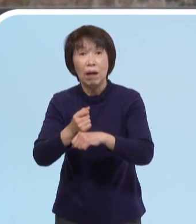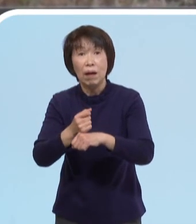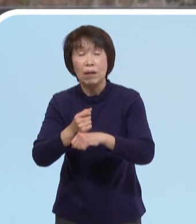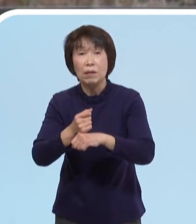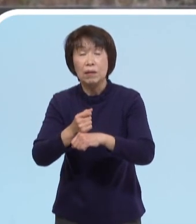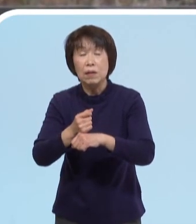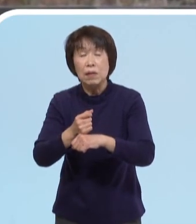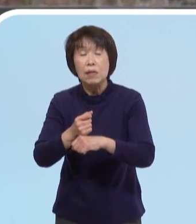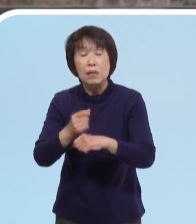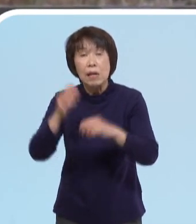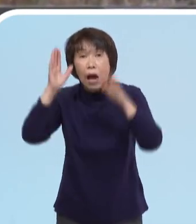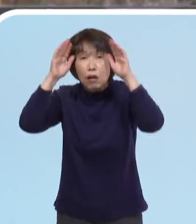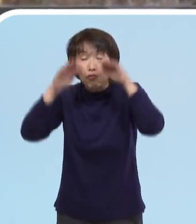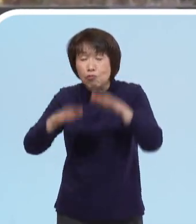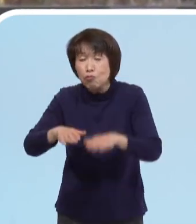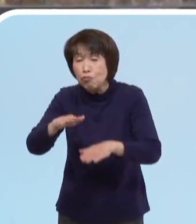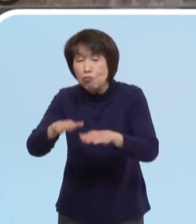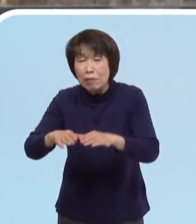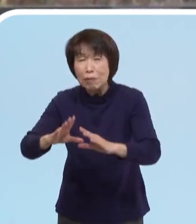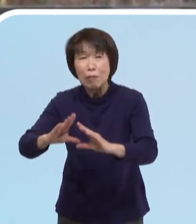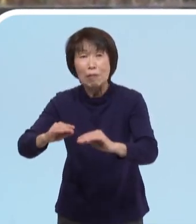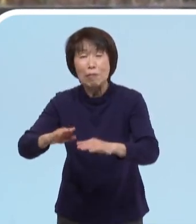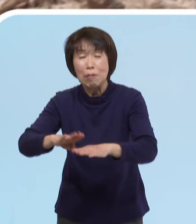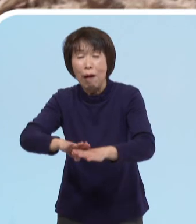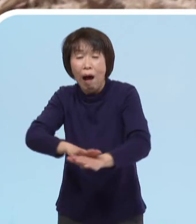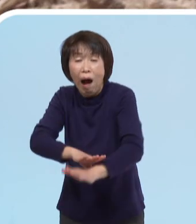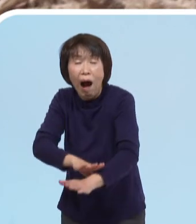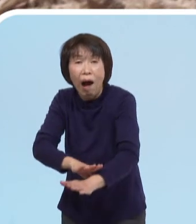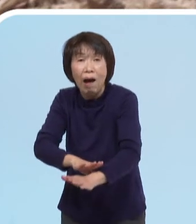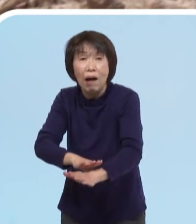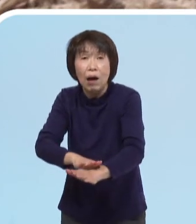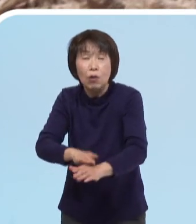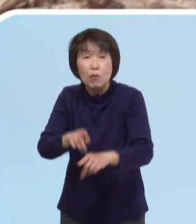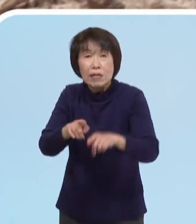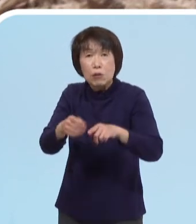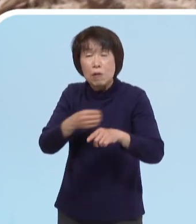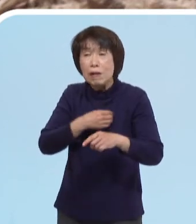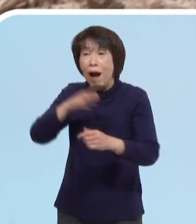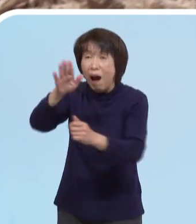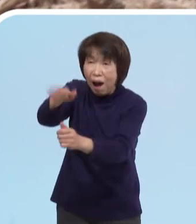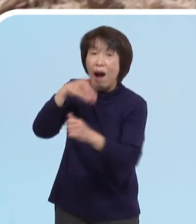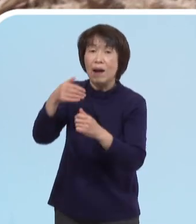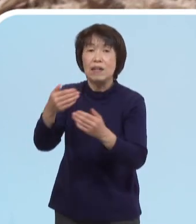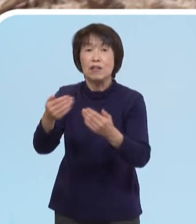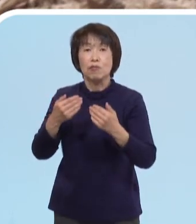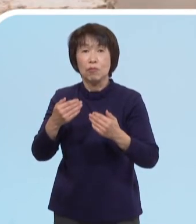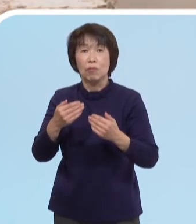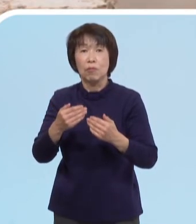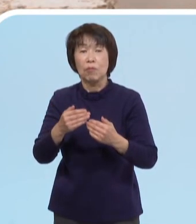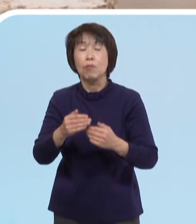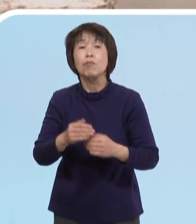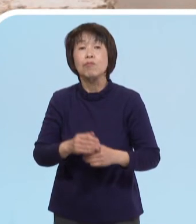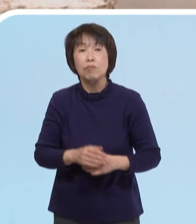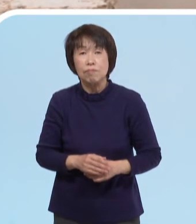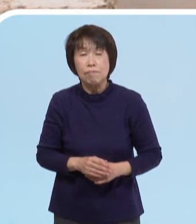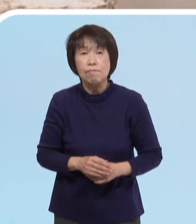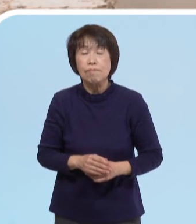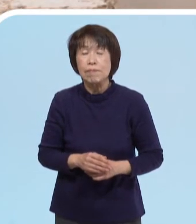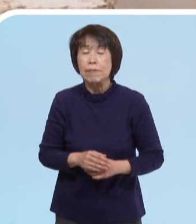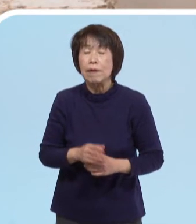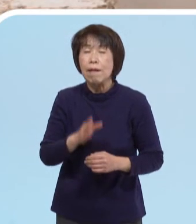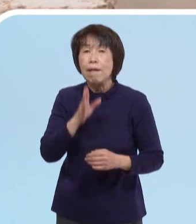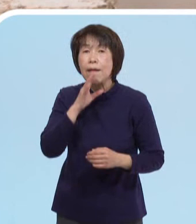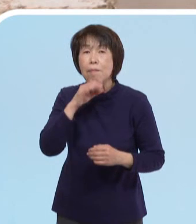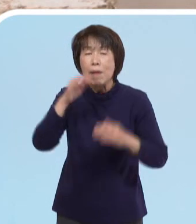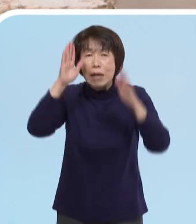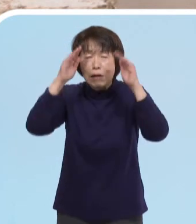でるところに足を取られたんですよ、救助犬が。そこですぐに呼んであげないと埋もれていっちゃうじゃないですか、足取られて。そこで現